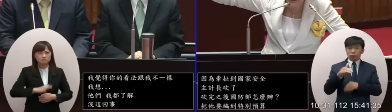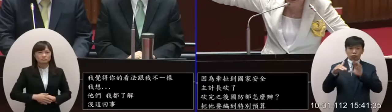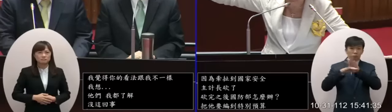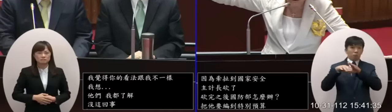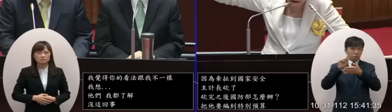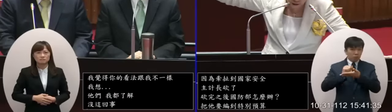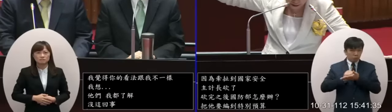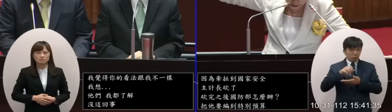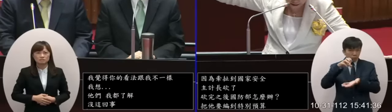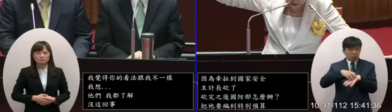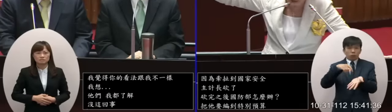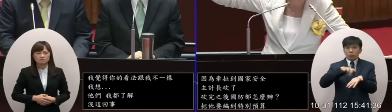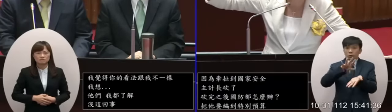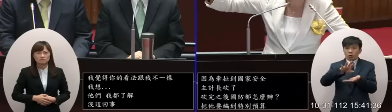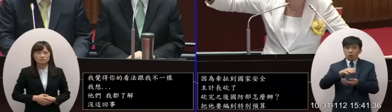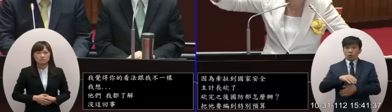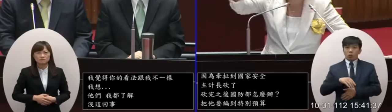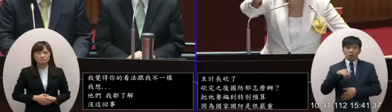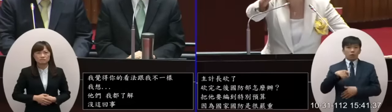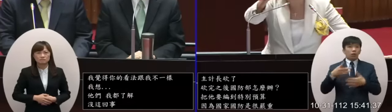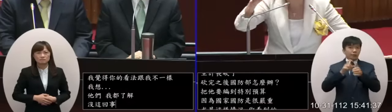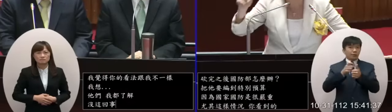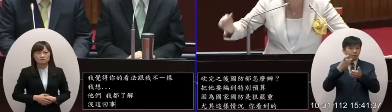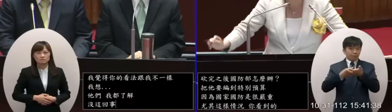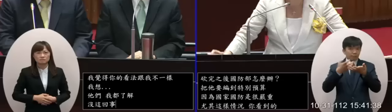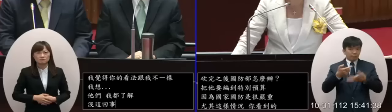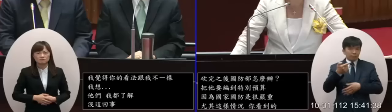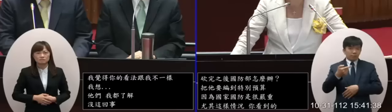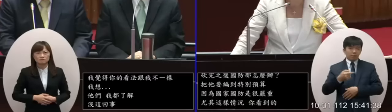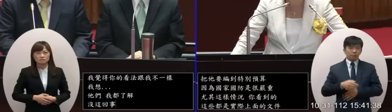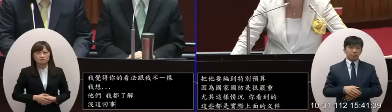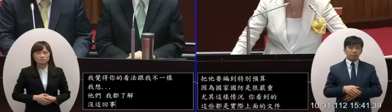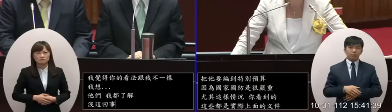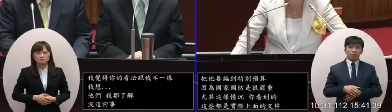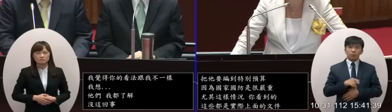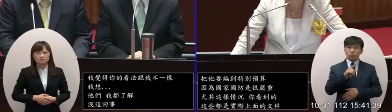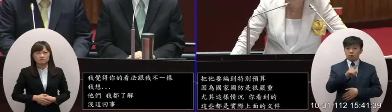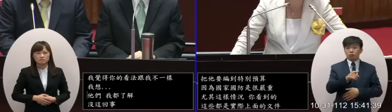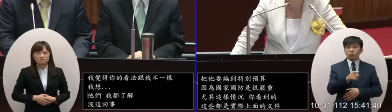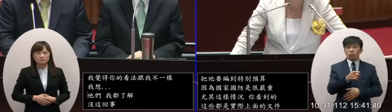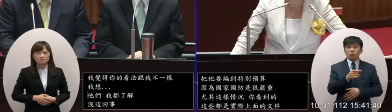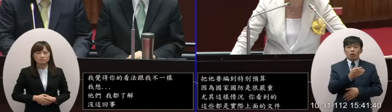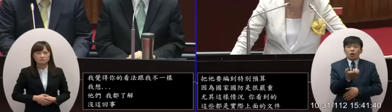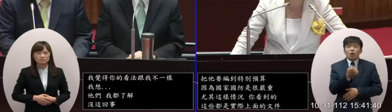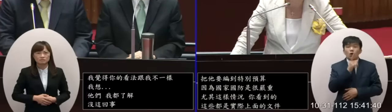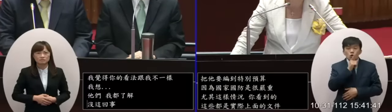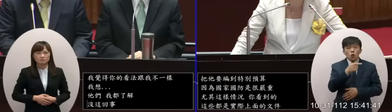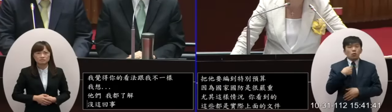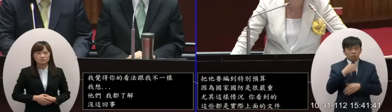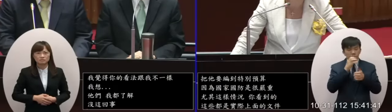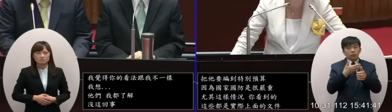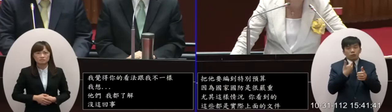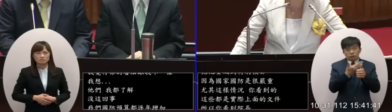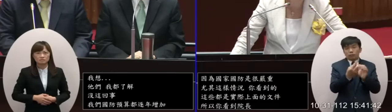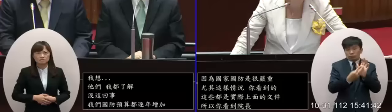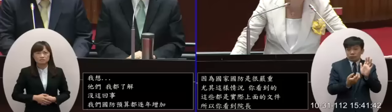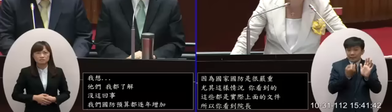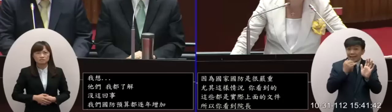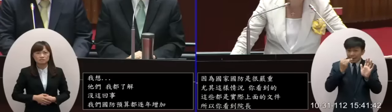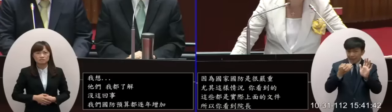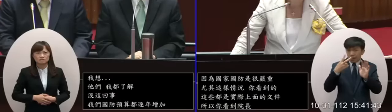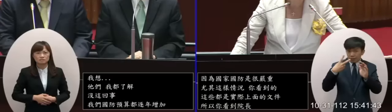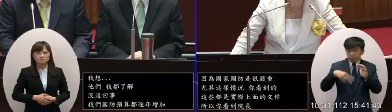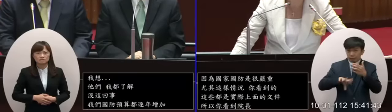看到院长这个问题有多严重。你刚才要提到的部分我会让你讲，但是我还是要再跟你报告一件事情，很务实